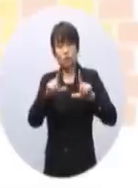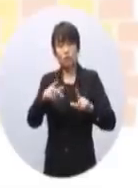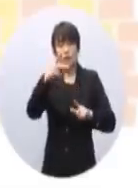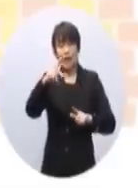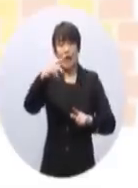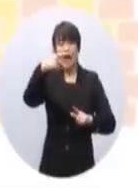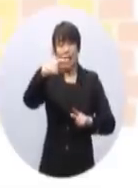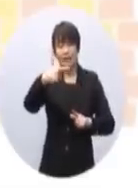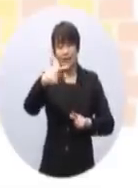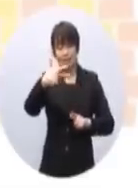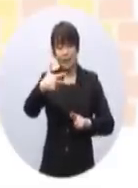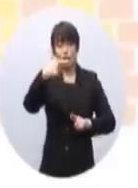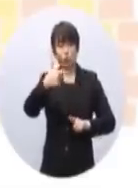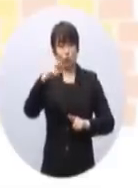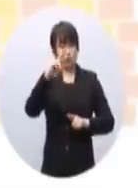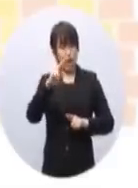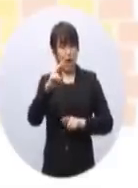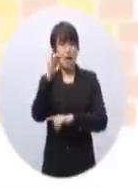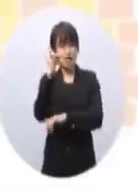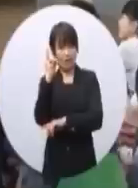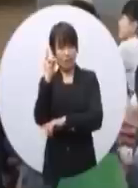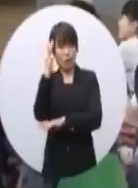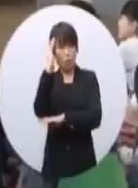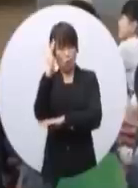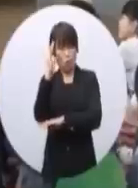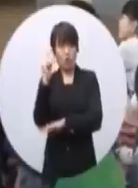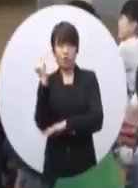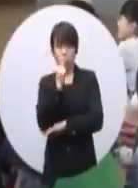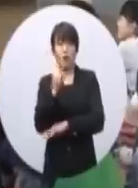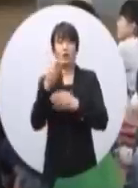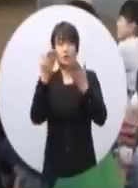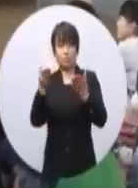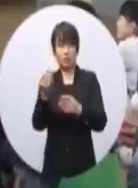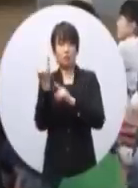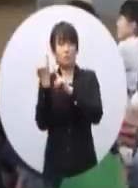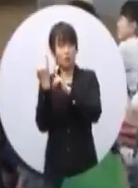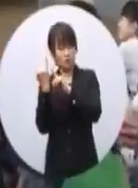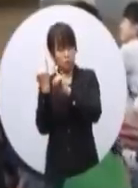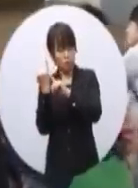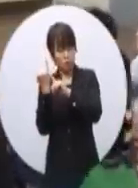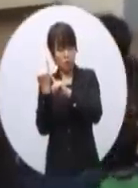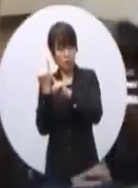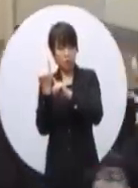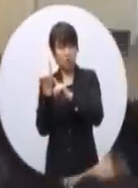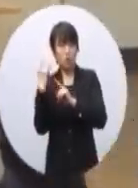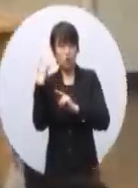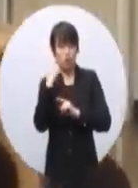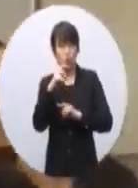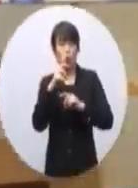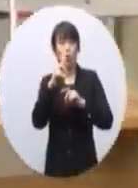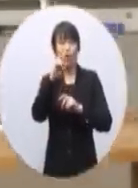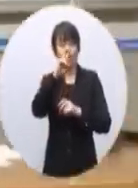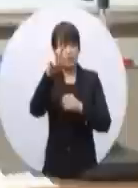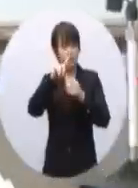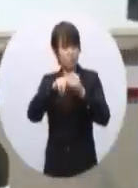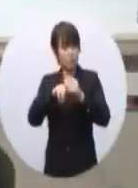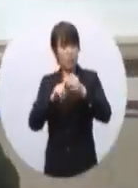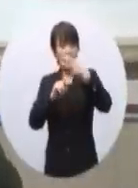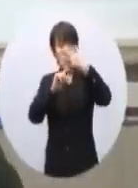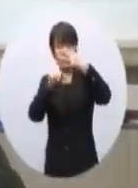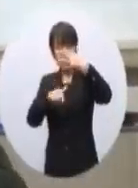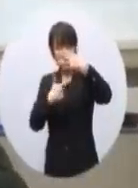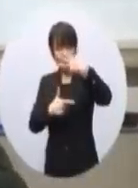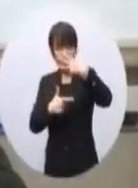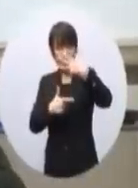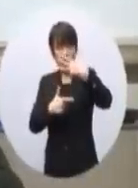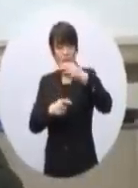さんによる講演をご紹介します。 柏村さんは昭和20年8月6日広